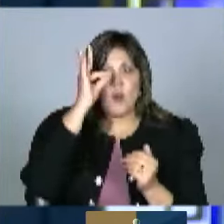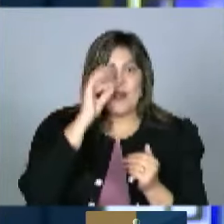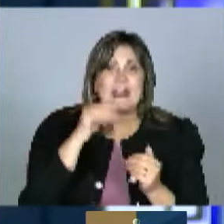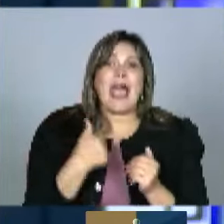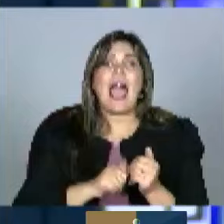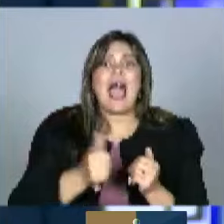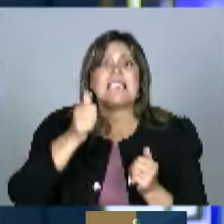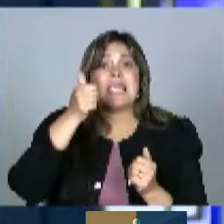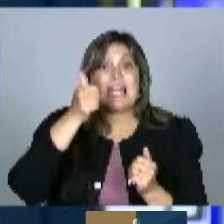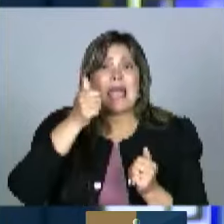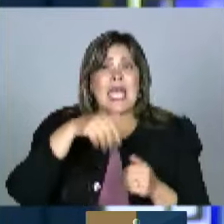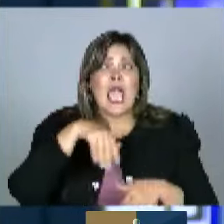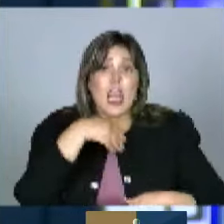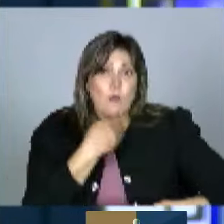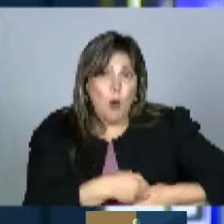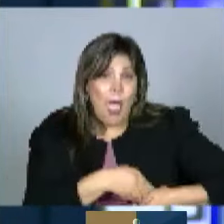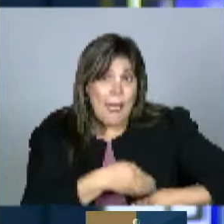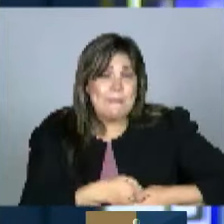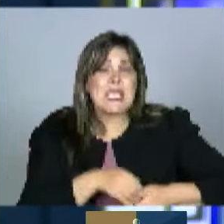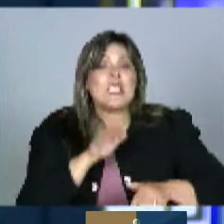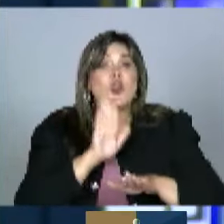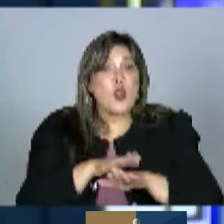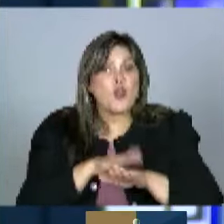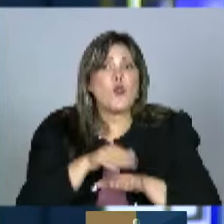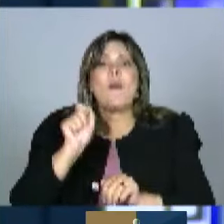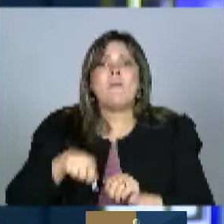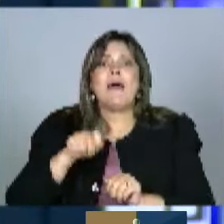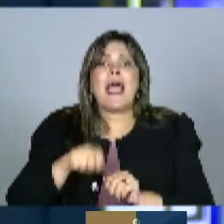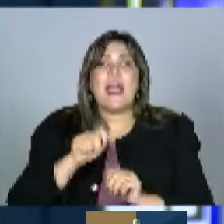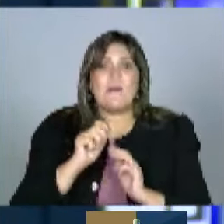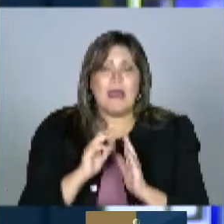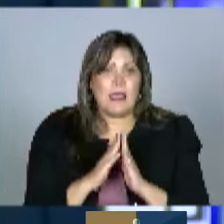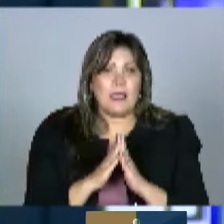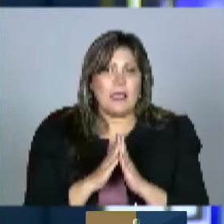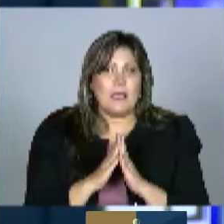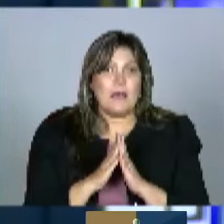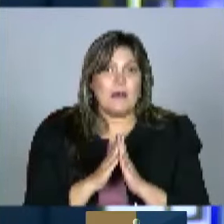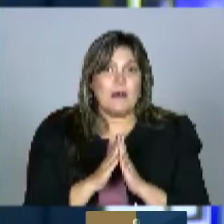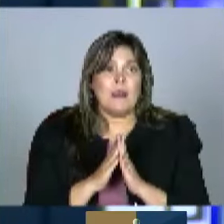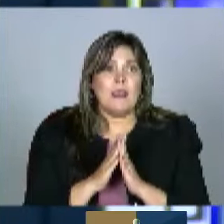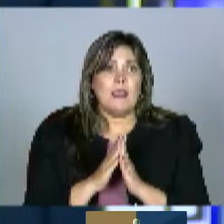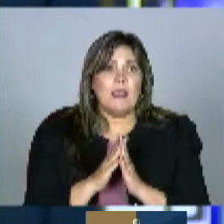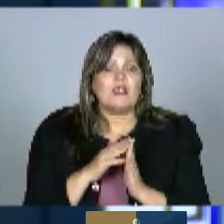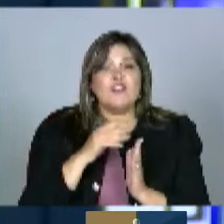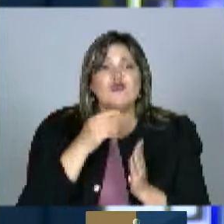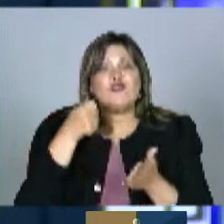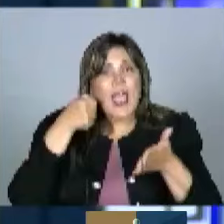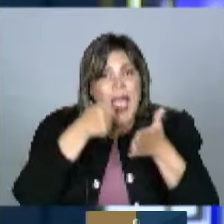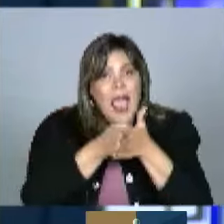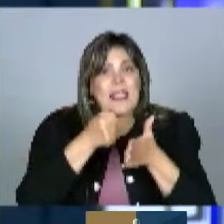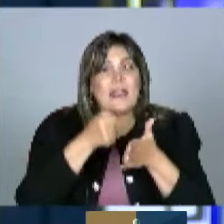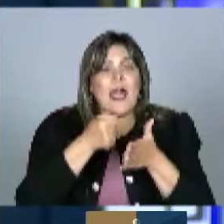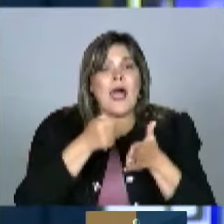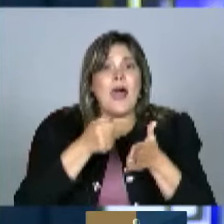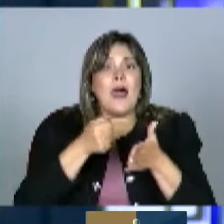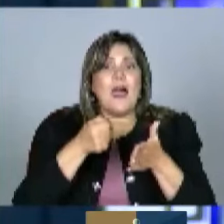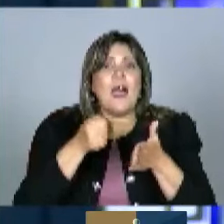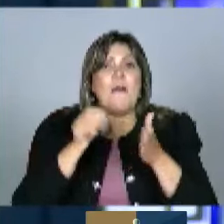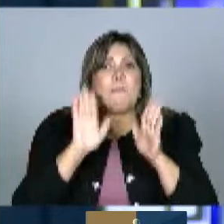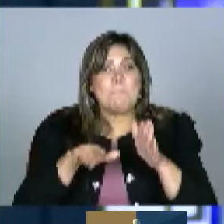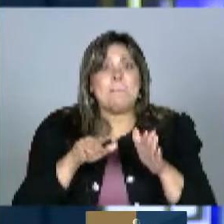ليه المحامي يطلب من المحكمه استخراج شهاده من